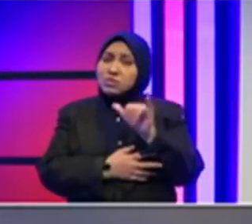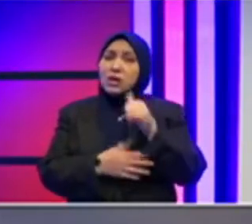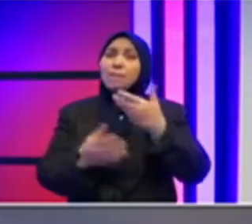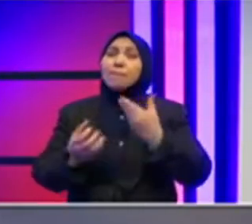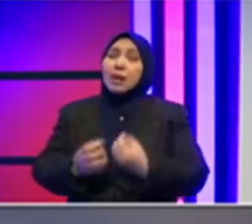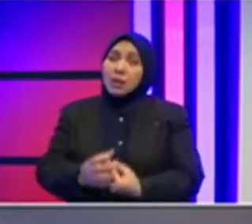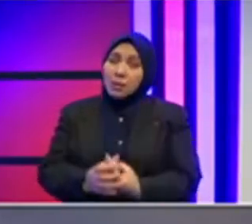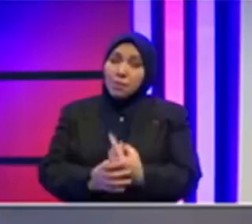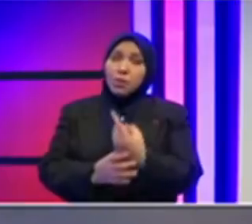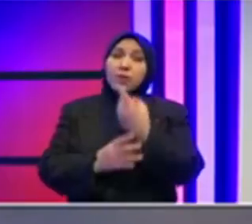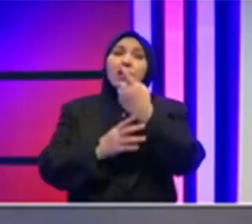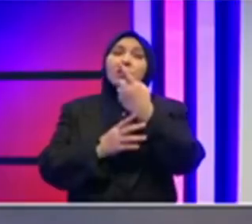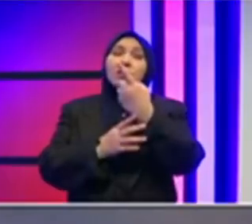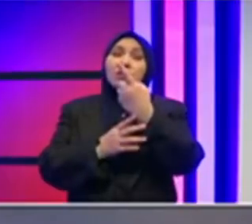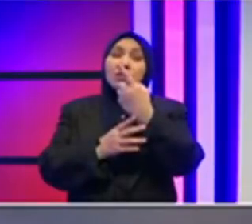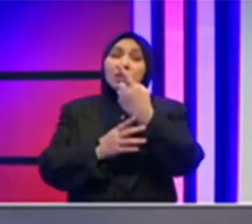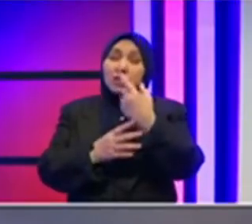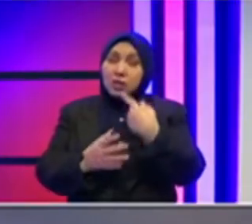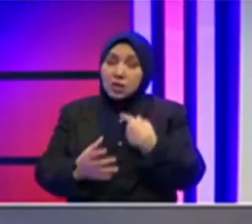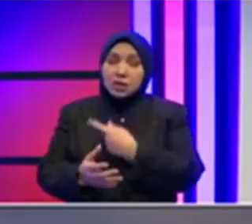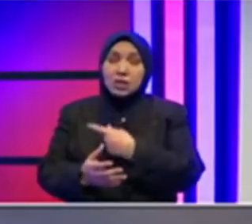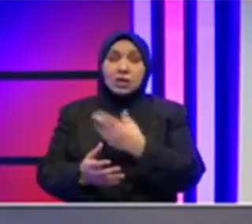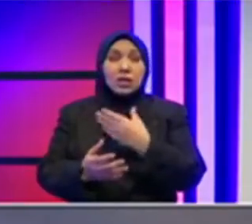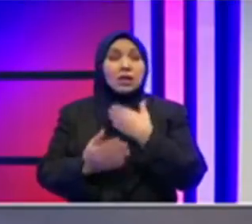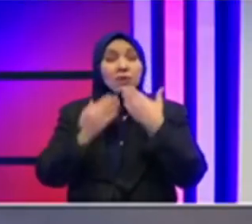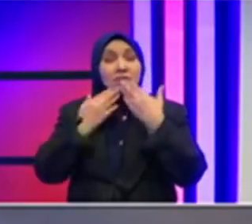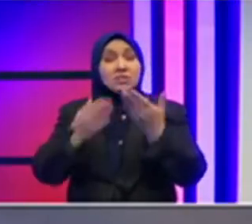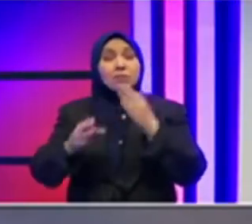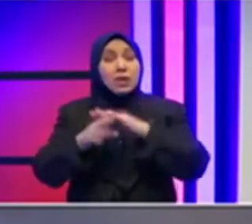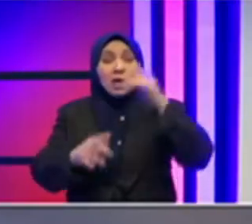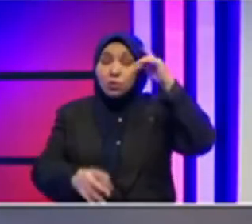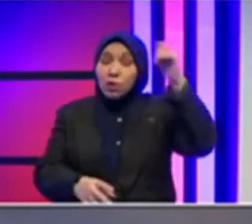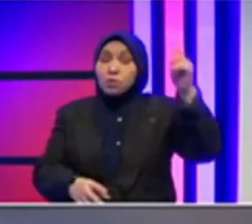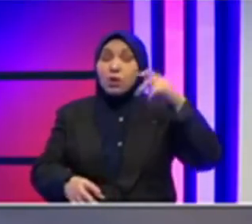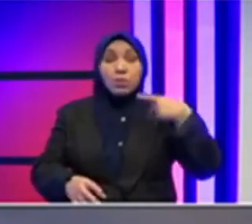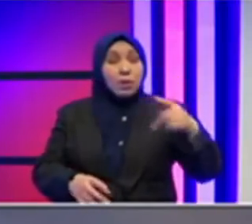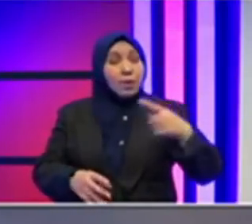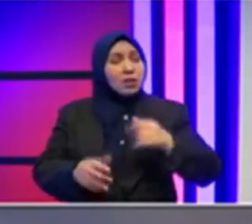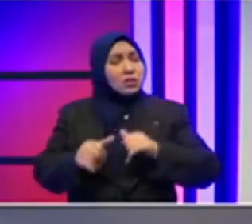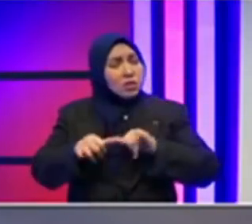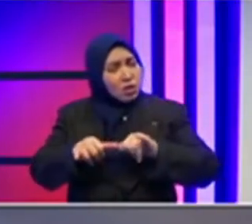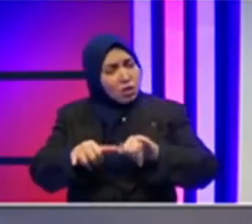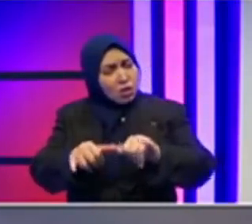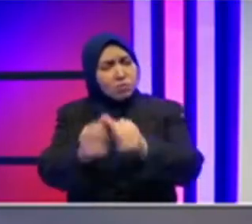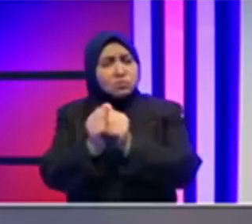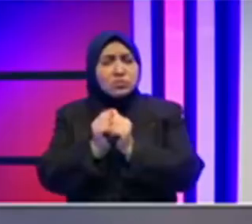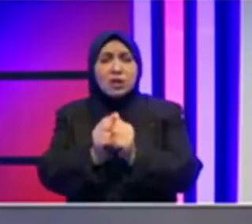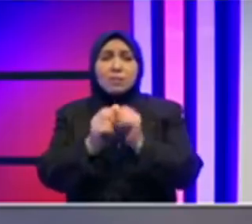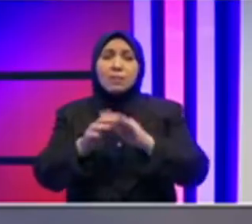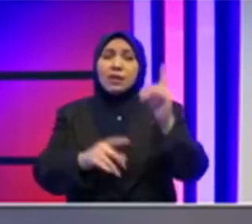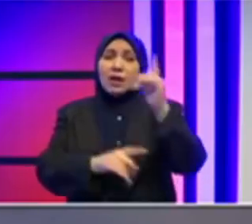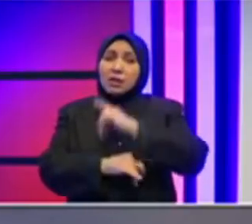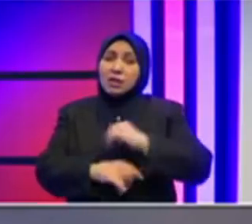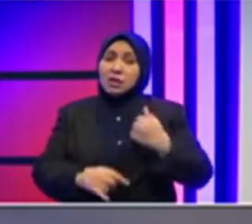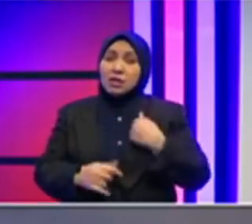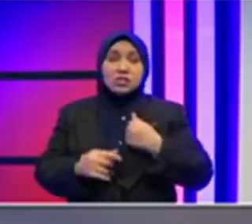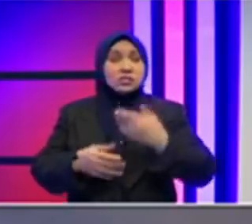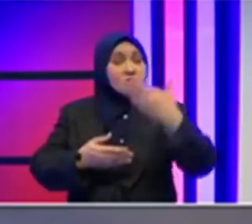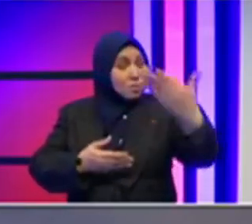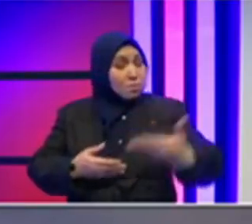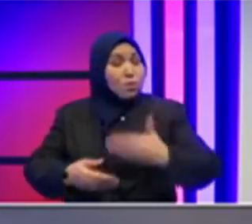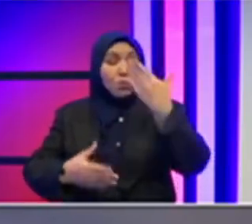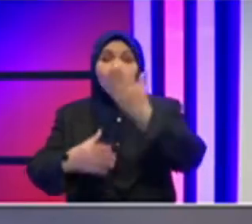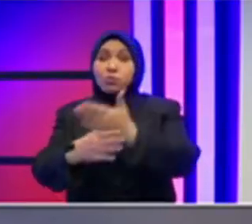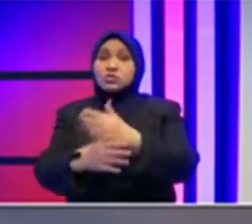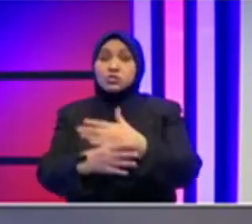membangkitkan kita, yes, semangat kita. Dan terima kasih diucapkan pada tuan-tuan yang terus bersama pada hari ini ya, dijemput untuk share,